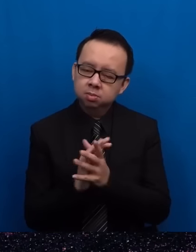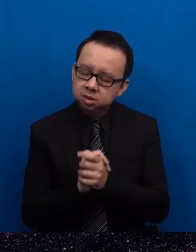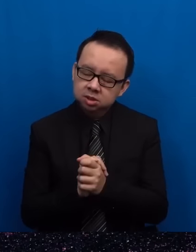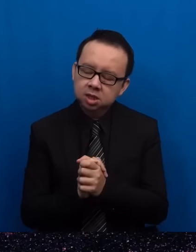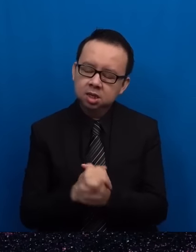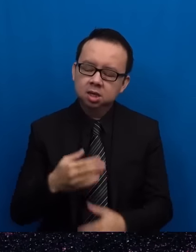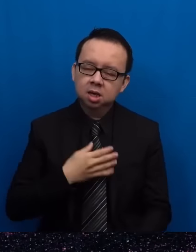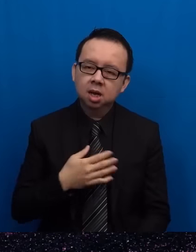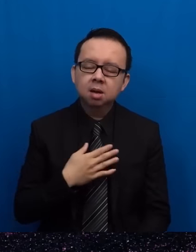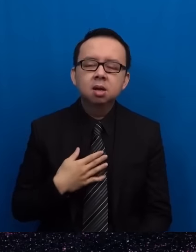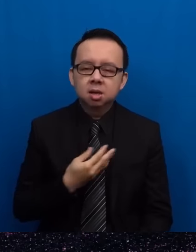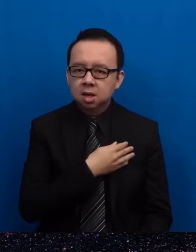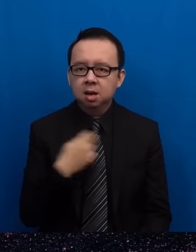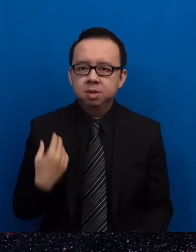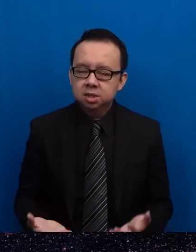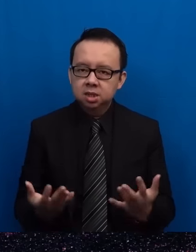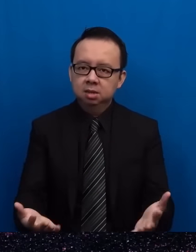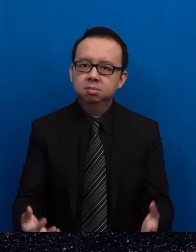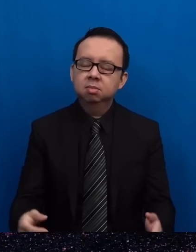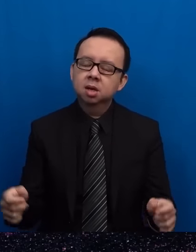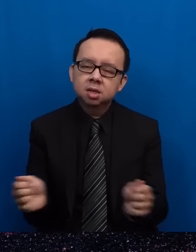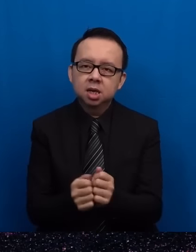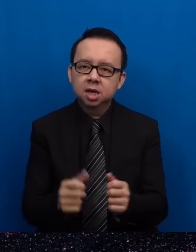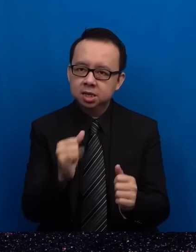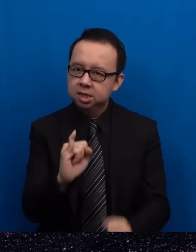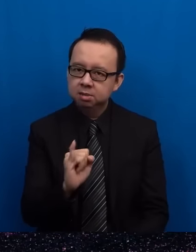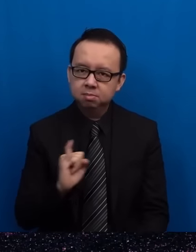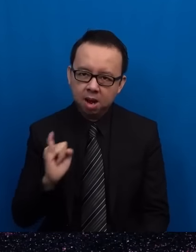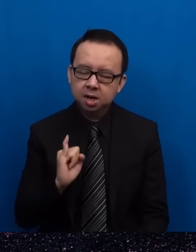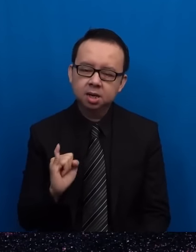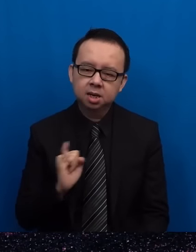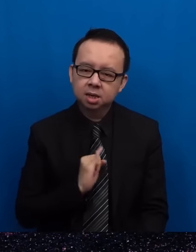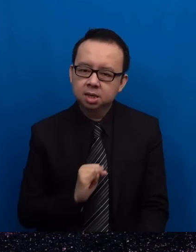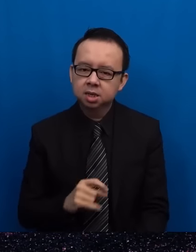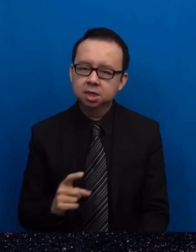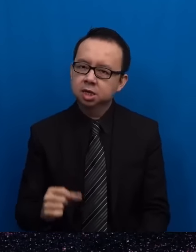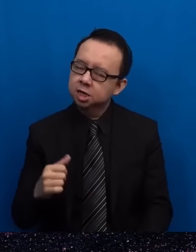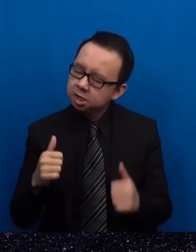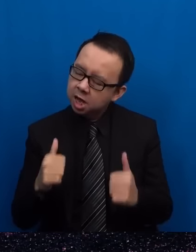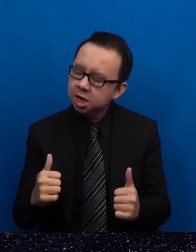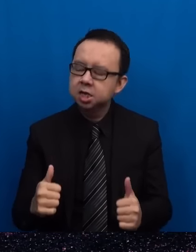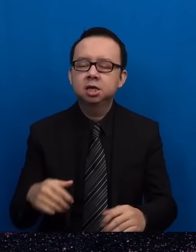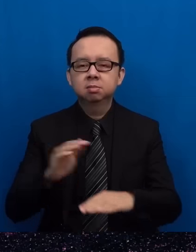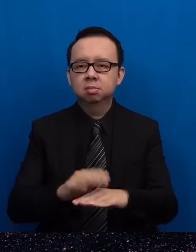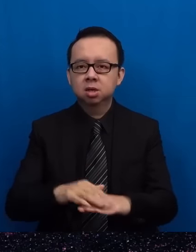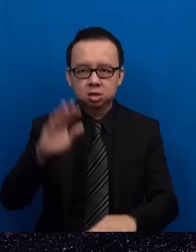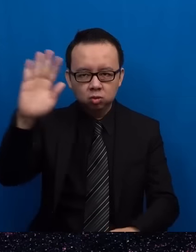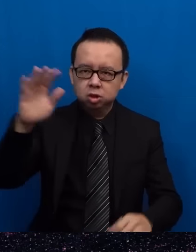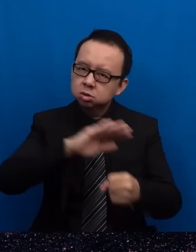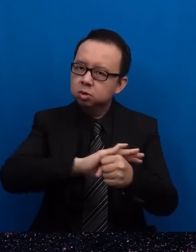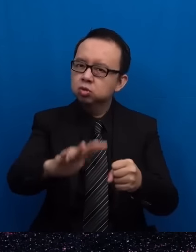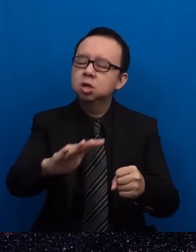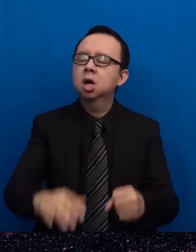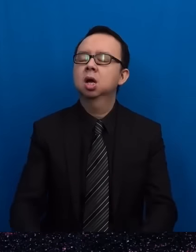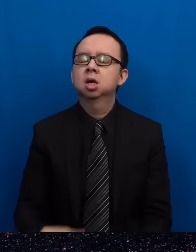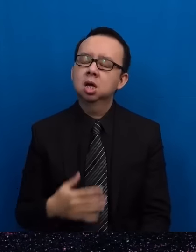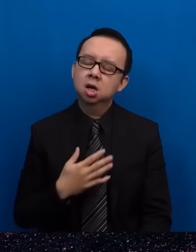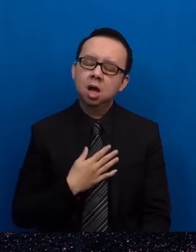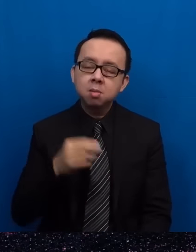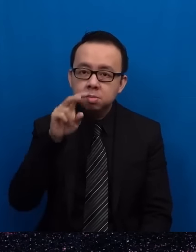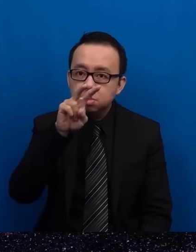dengan iman bahwa dengan mujizat-Mu itu Tuhan, dengan keyakinan kami kepadamu sepenuhnya Tuhan, kami akan melihat